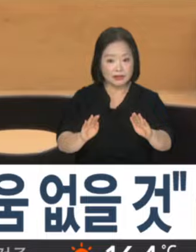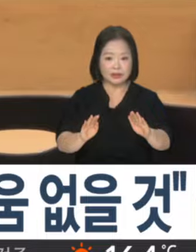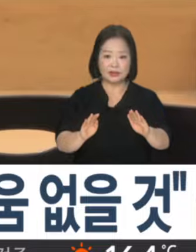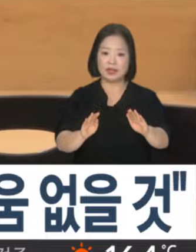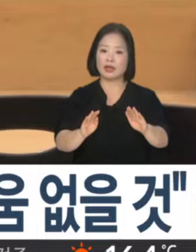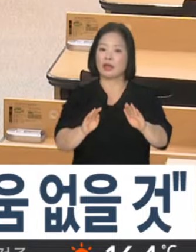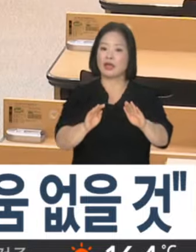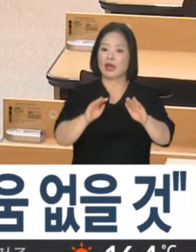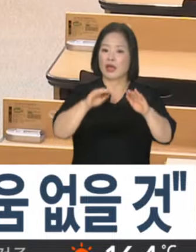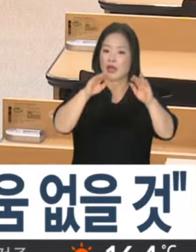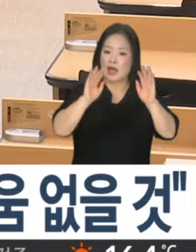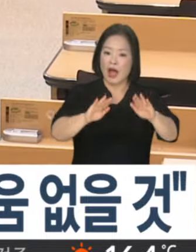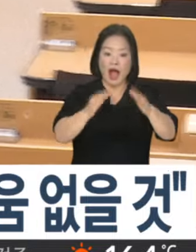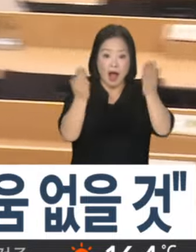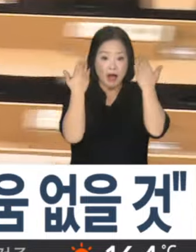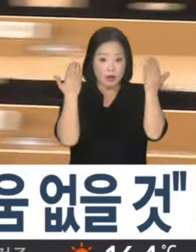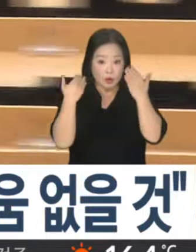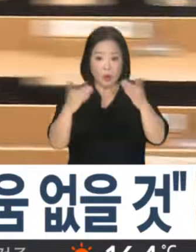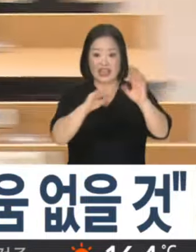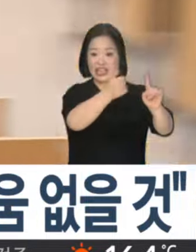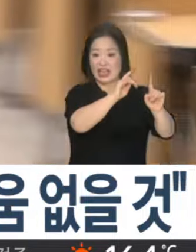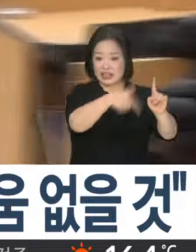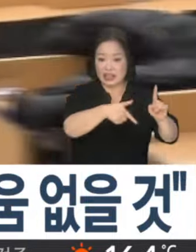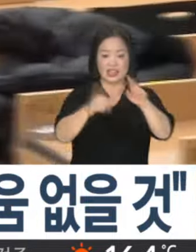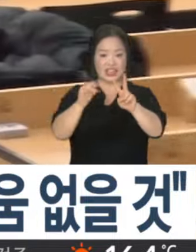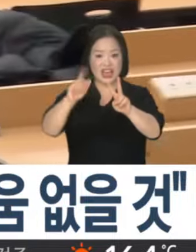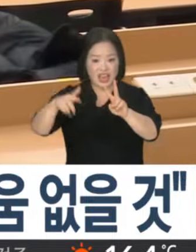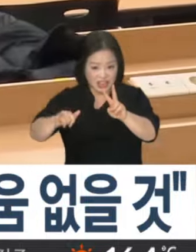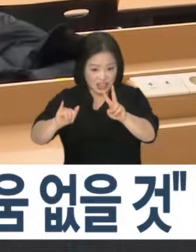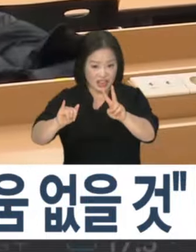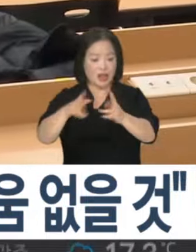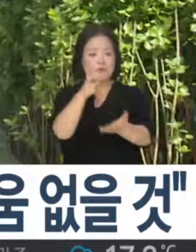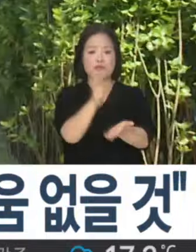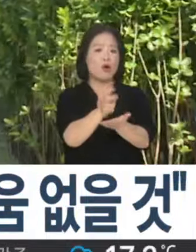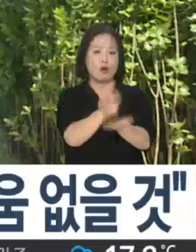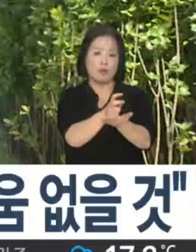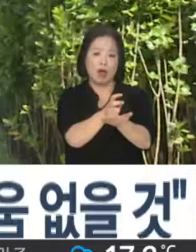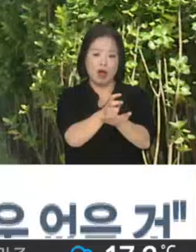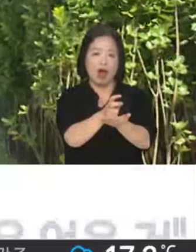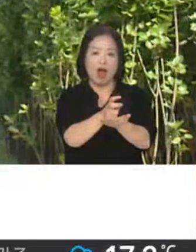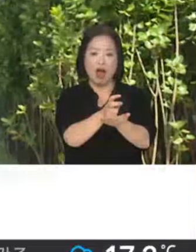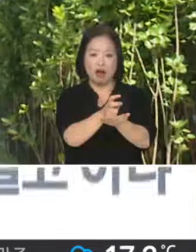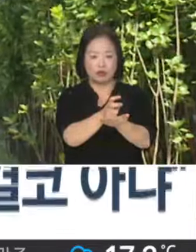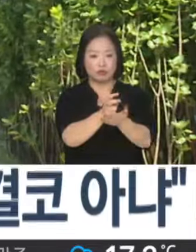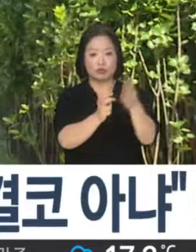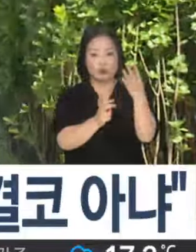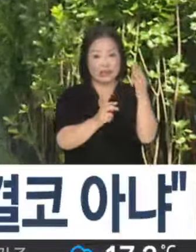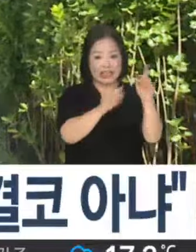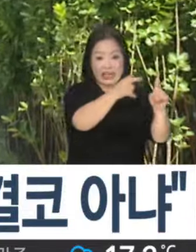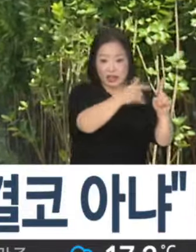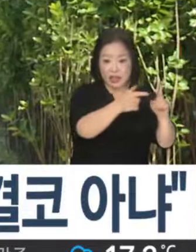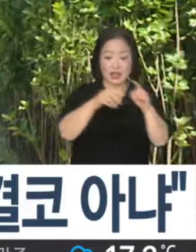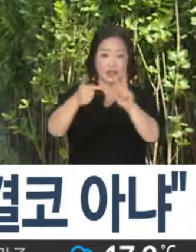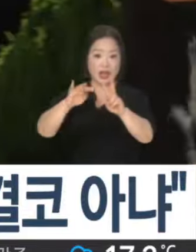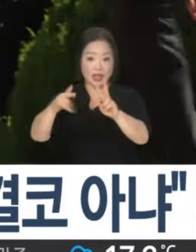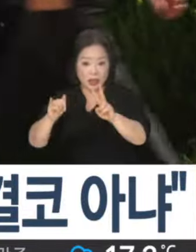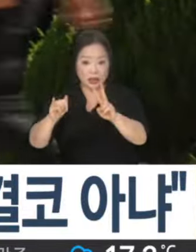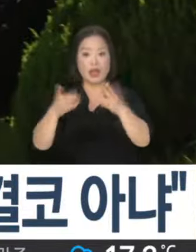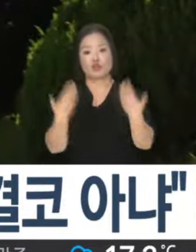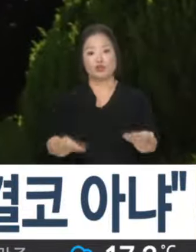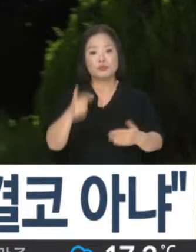의대는 학상 연속 학기를 초과해 휴학할 수 없게 되 있기 때문입니다 대통령실은 이번 발표가 동맹휴학을